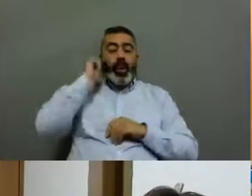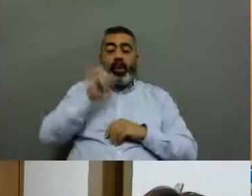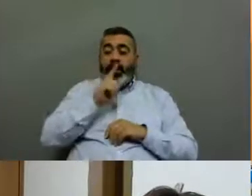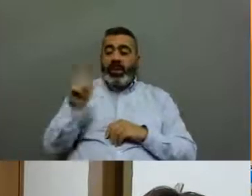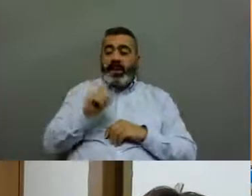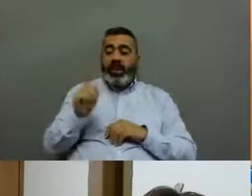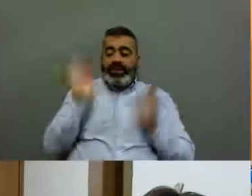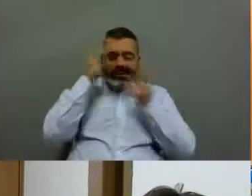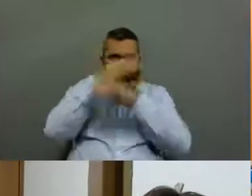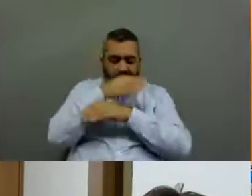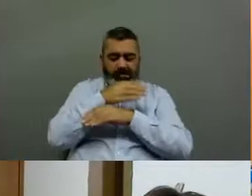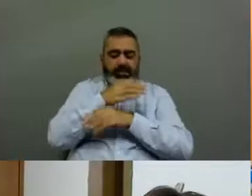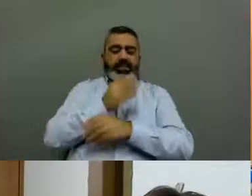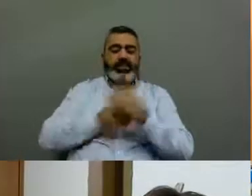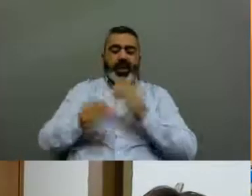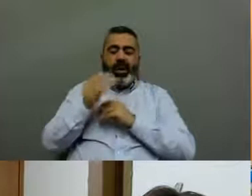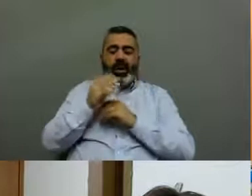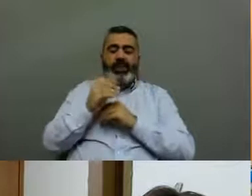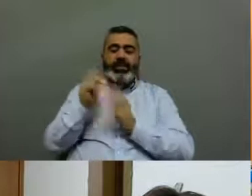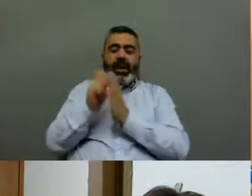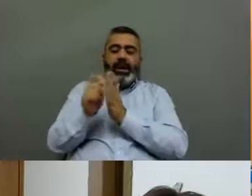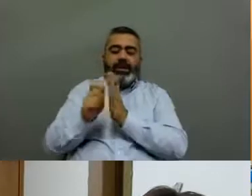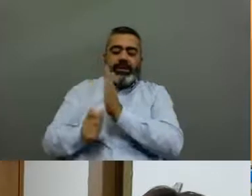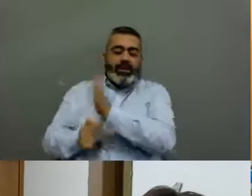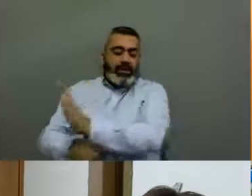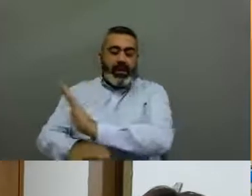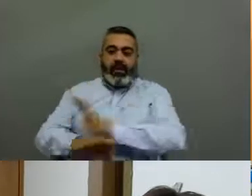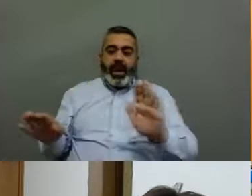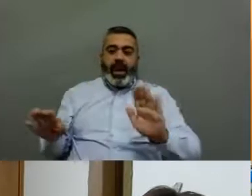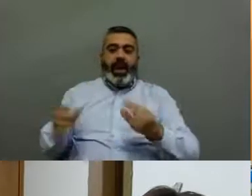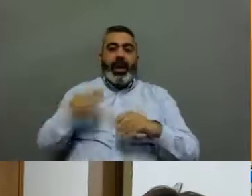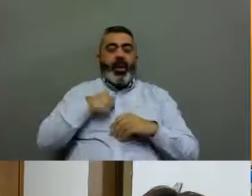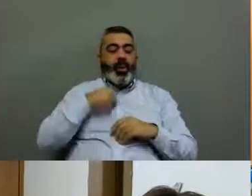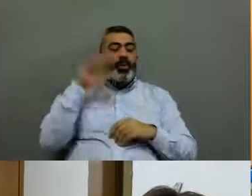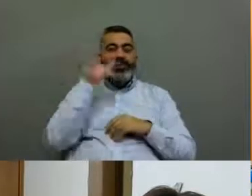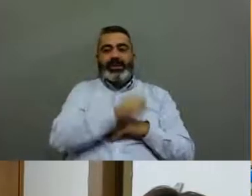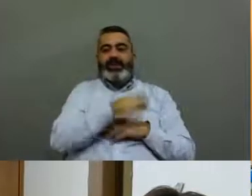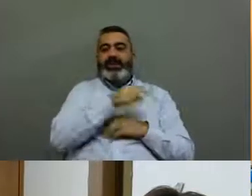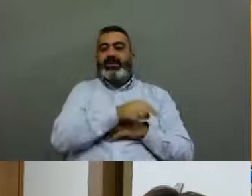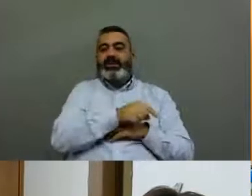να κρυφτούν πίσω από τις λέξεις. Κάτι που μου δείχνει προσωπικά πως είμαστε